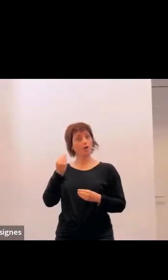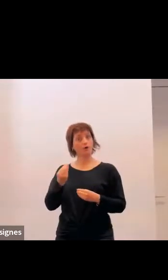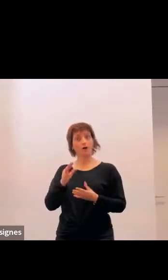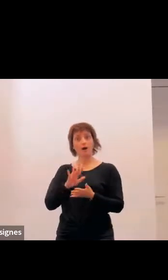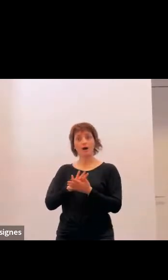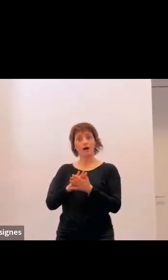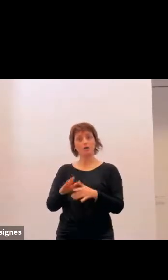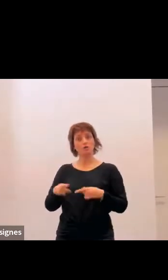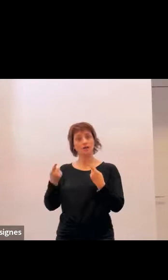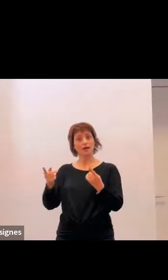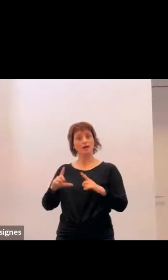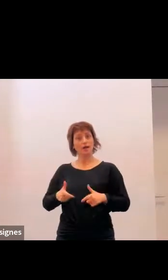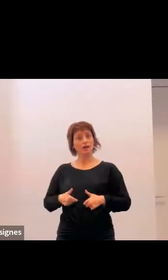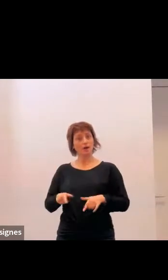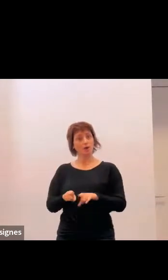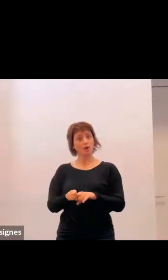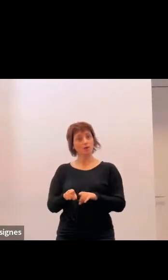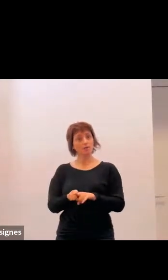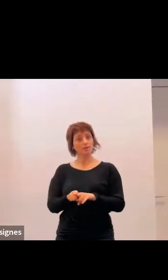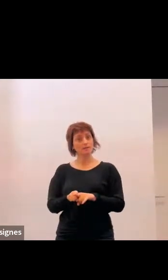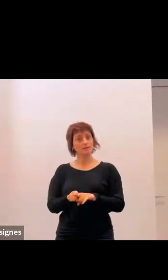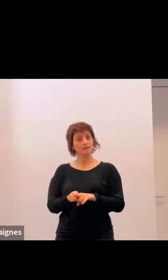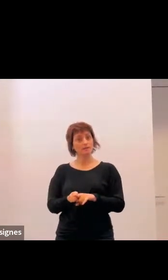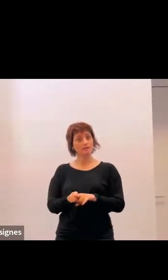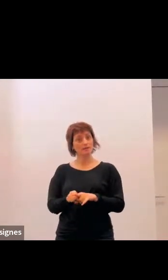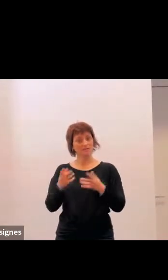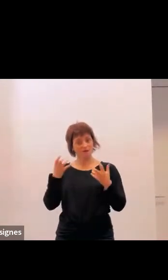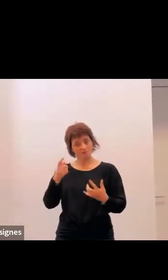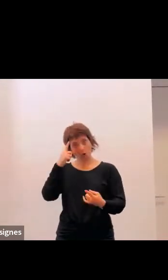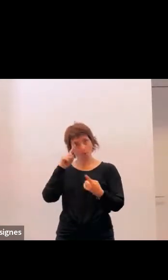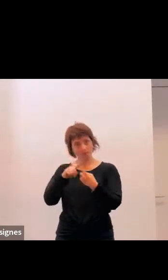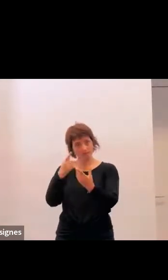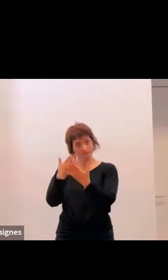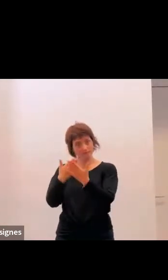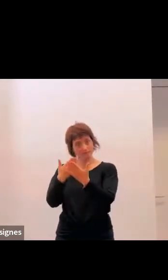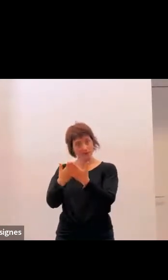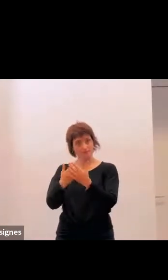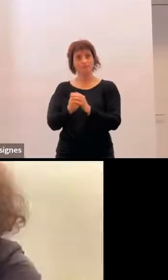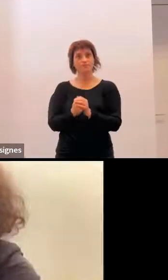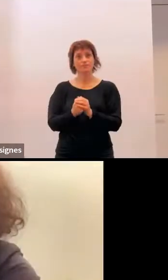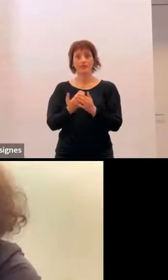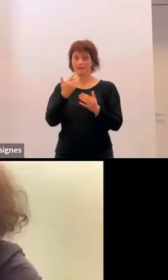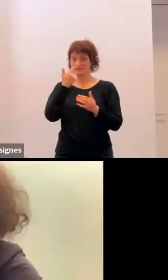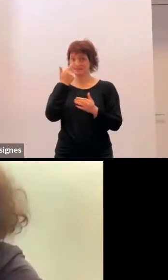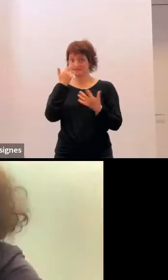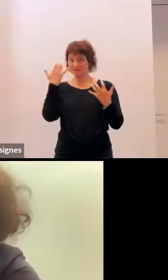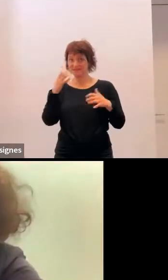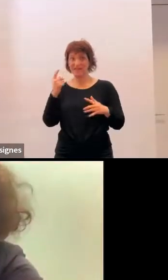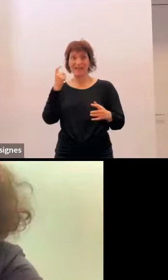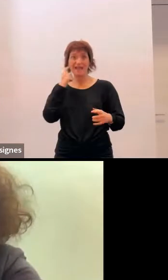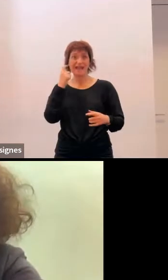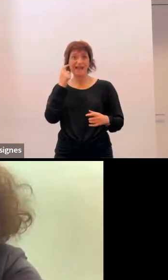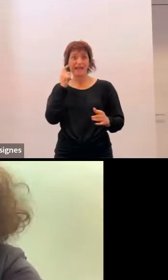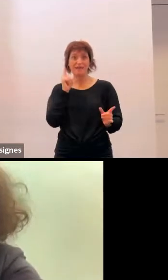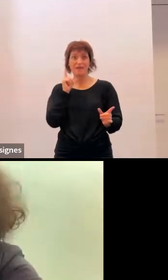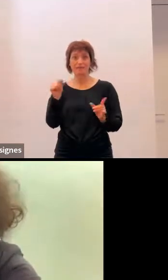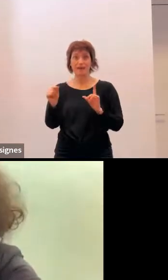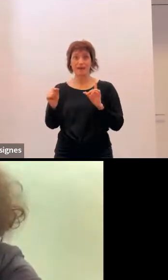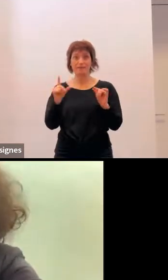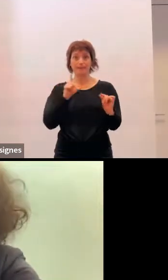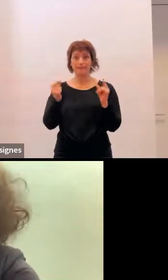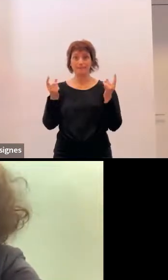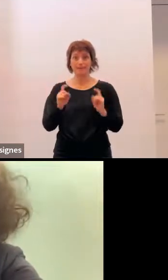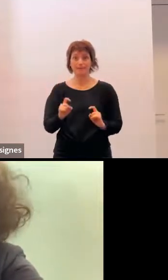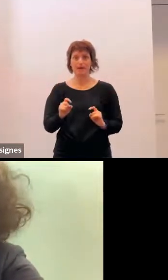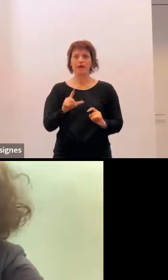à l'école. Et donc, c'est bien à l'aune de cet objectif, puisque je vous rappelle que nous perdons des élèves. Nous avons perdu